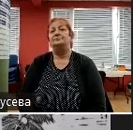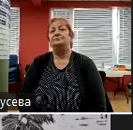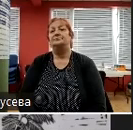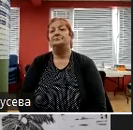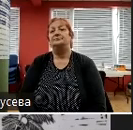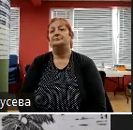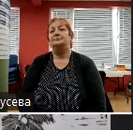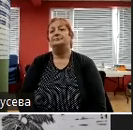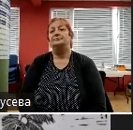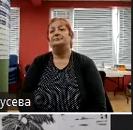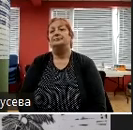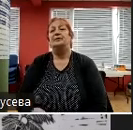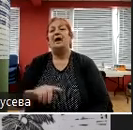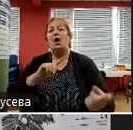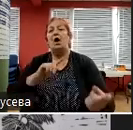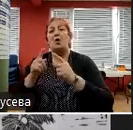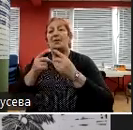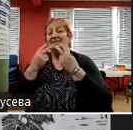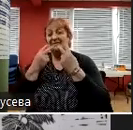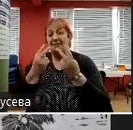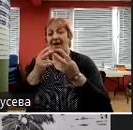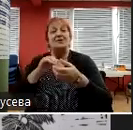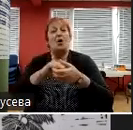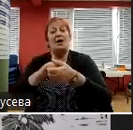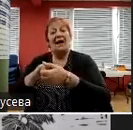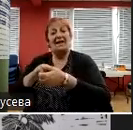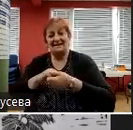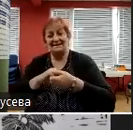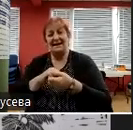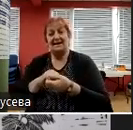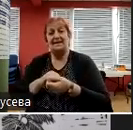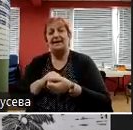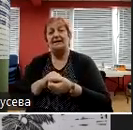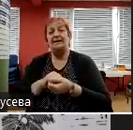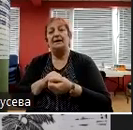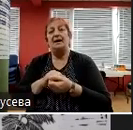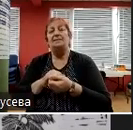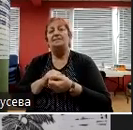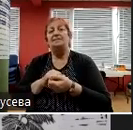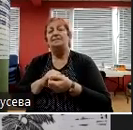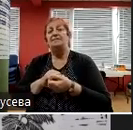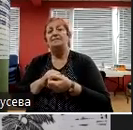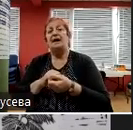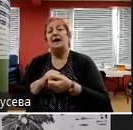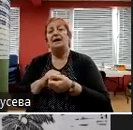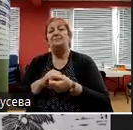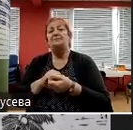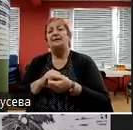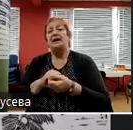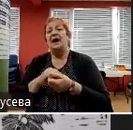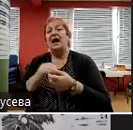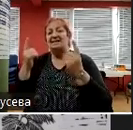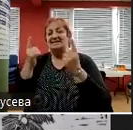for. Малко внимание на организирането на онлайн срещи,